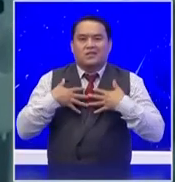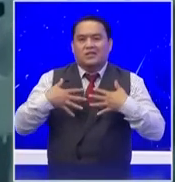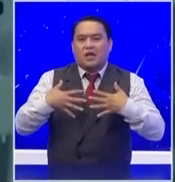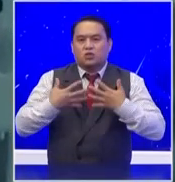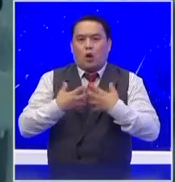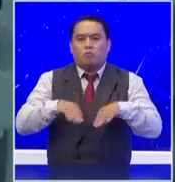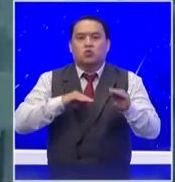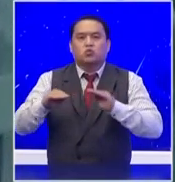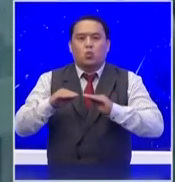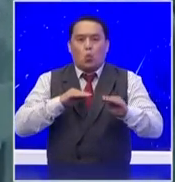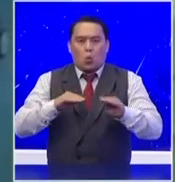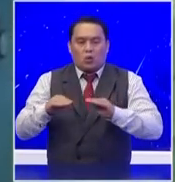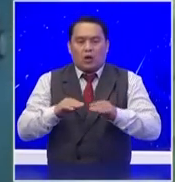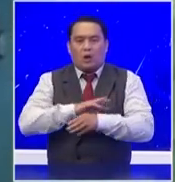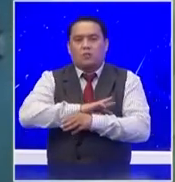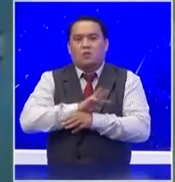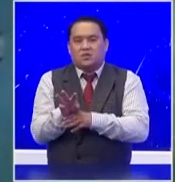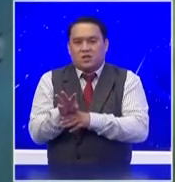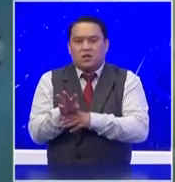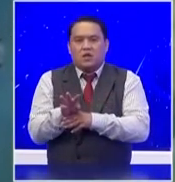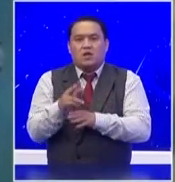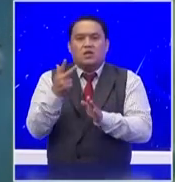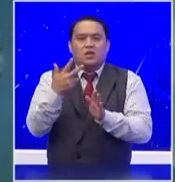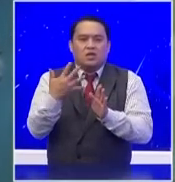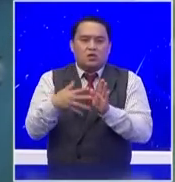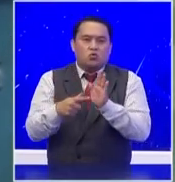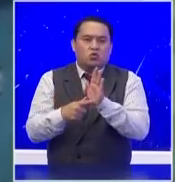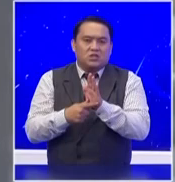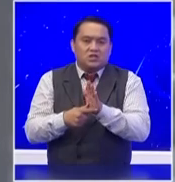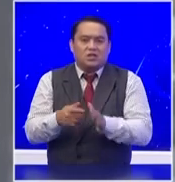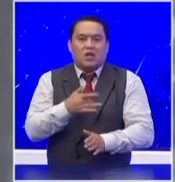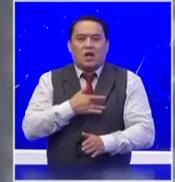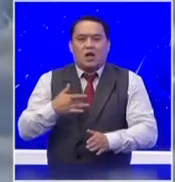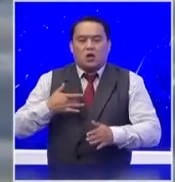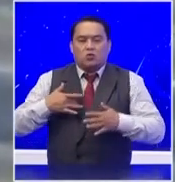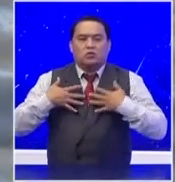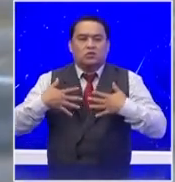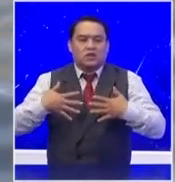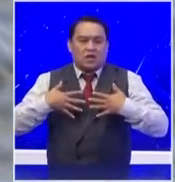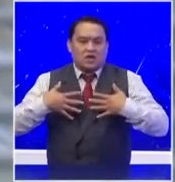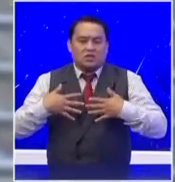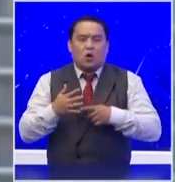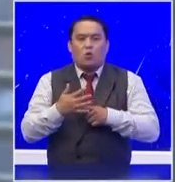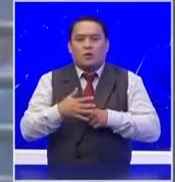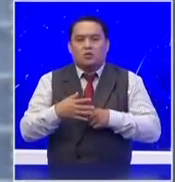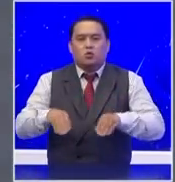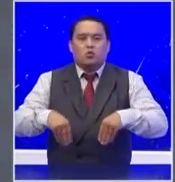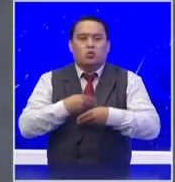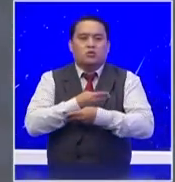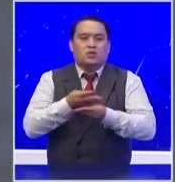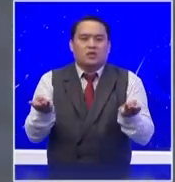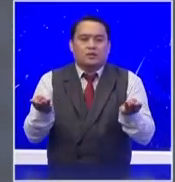аппараттарымен, оттегі концентраттармен қамтылған. 57 кардиомонитор, 200 өкпені жасанды желдету аппараттары үлестірілді.